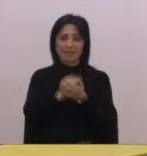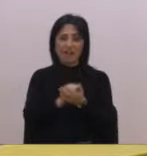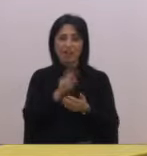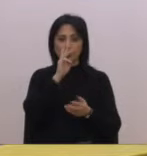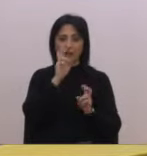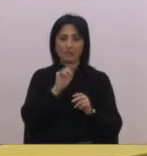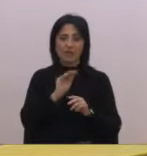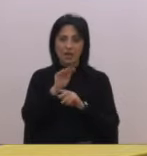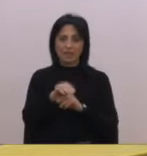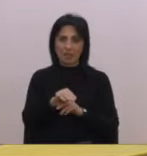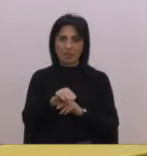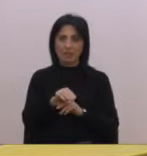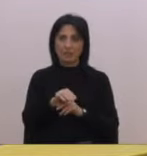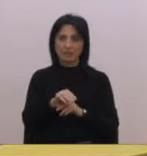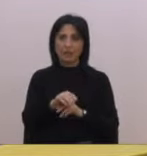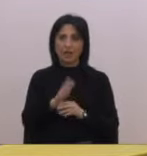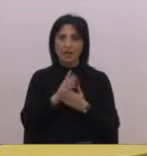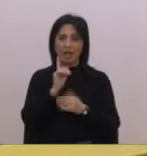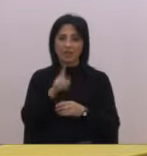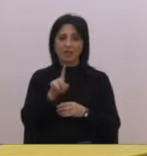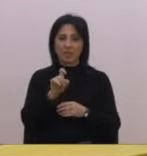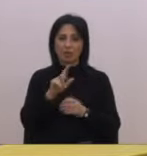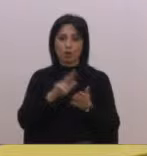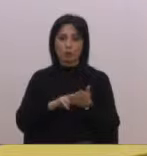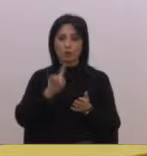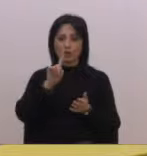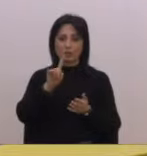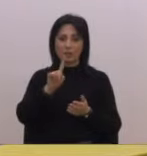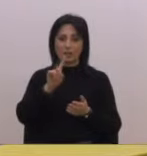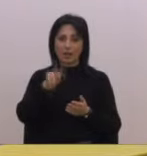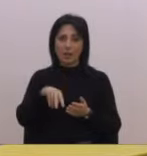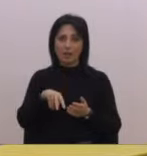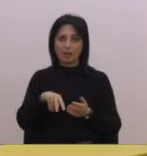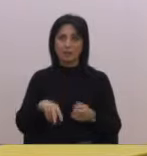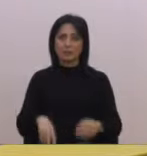ხელფასი გაიზარდა, გახდა 1191 ლარი.